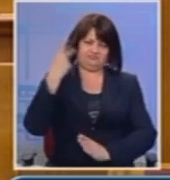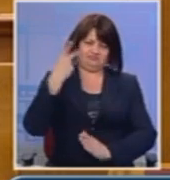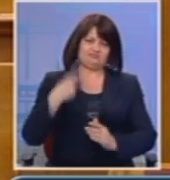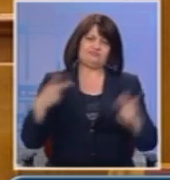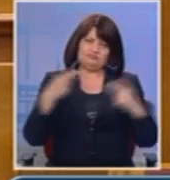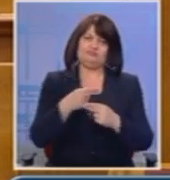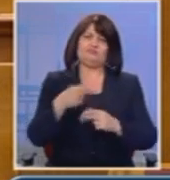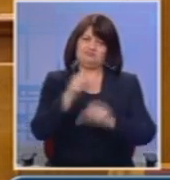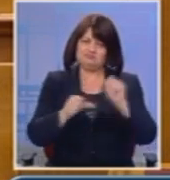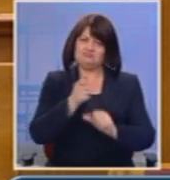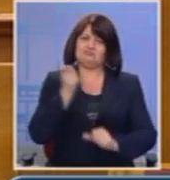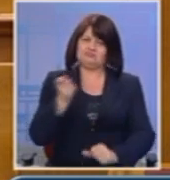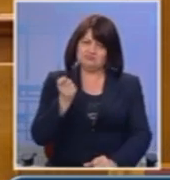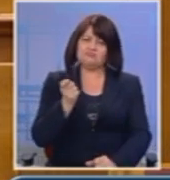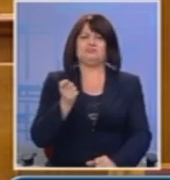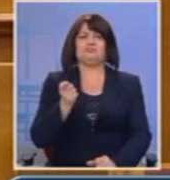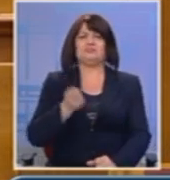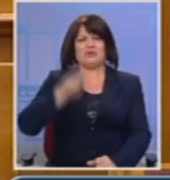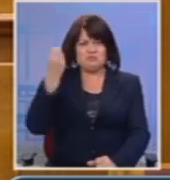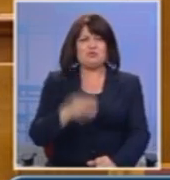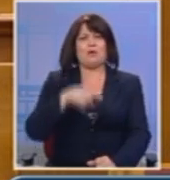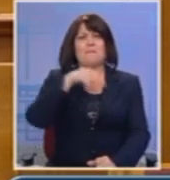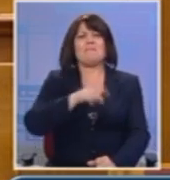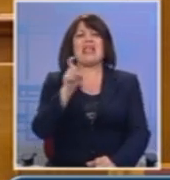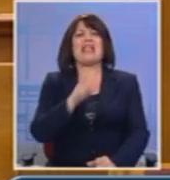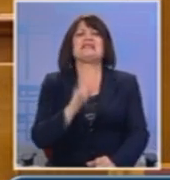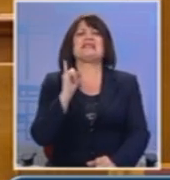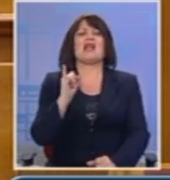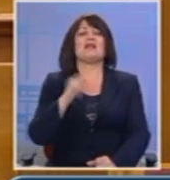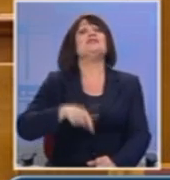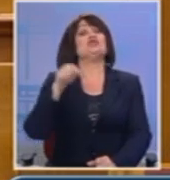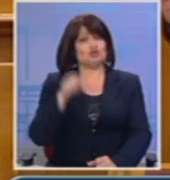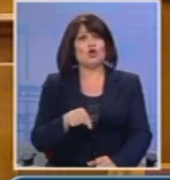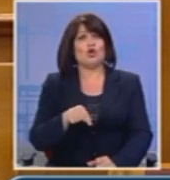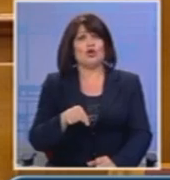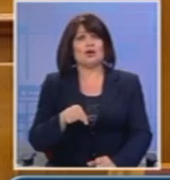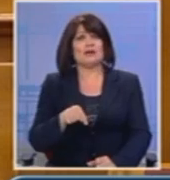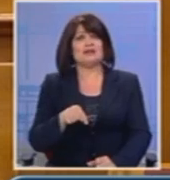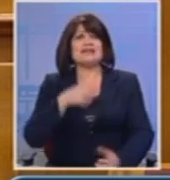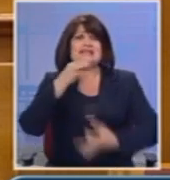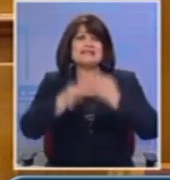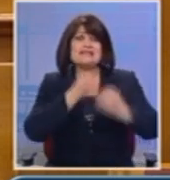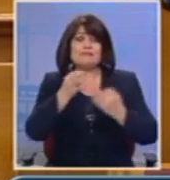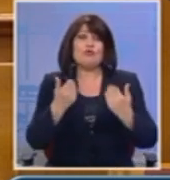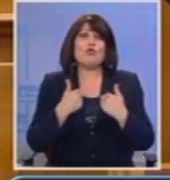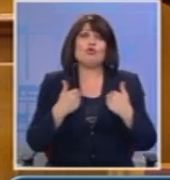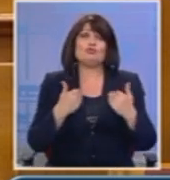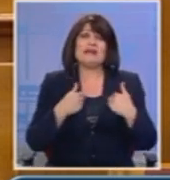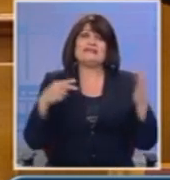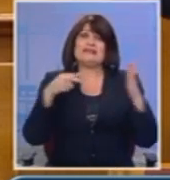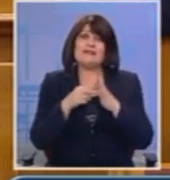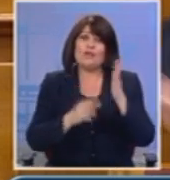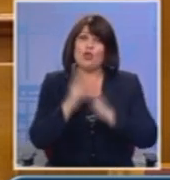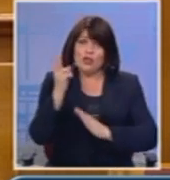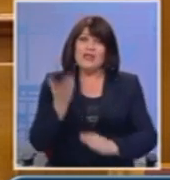κούρεμα την αναδιάρθρωση το καταραμένο psi και τώρα με τους συμβούλους μας του